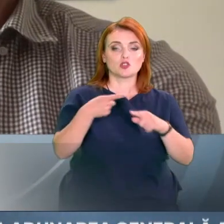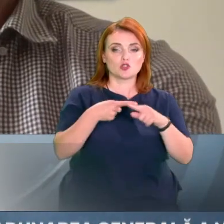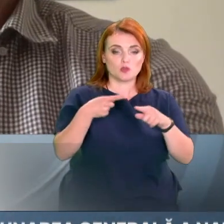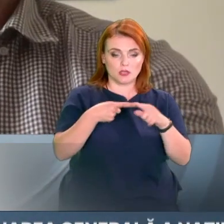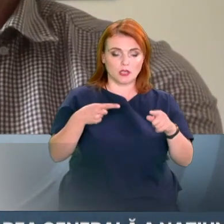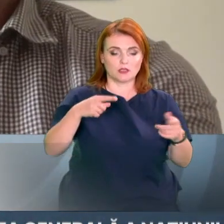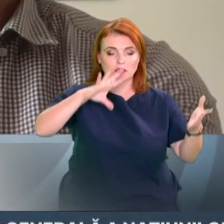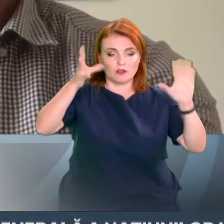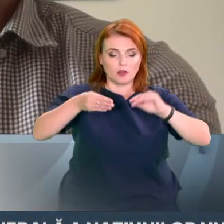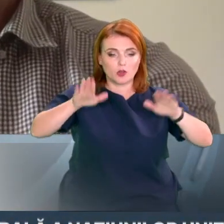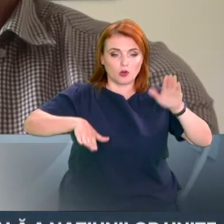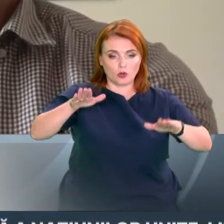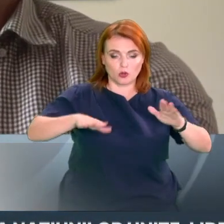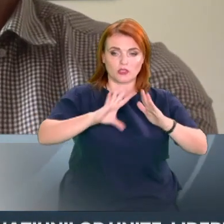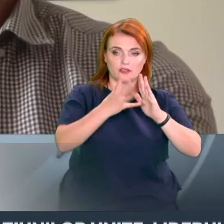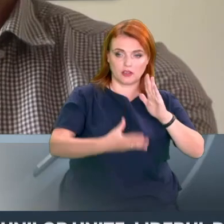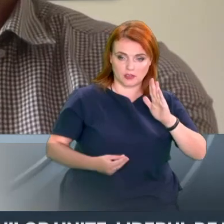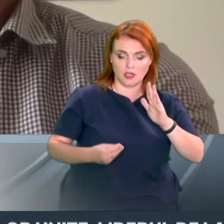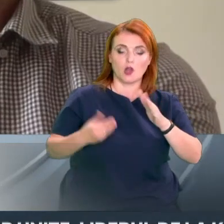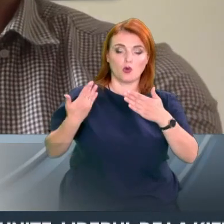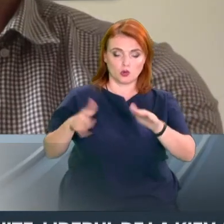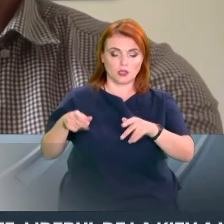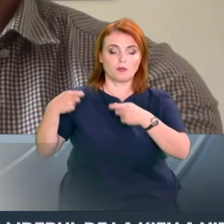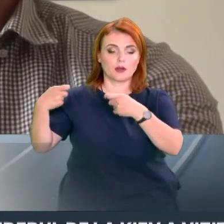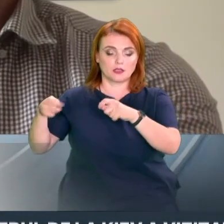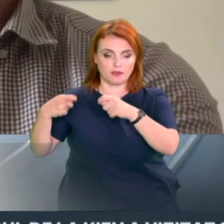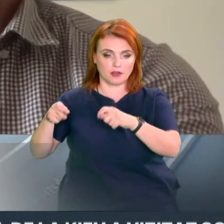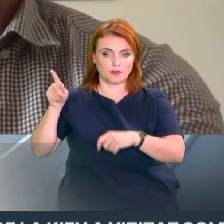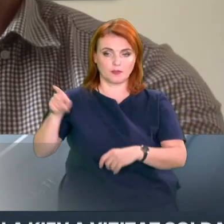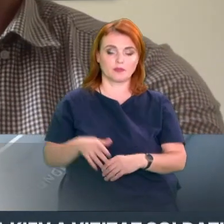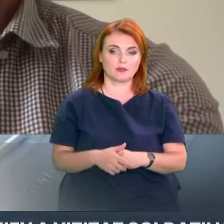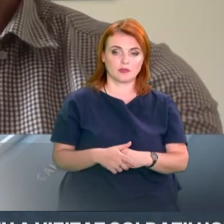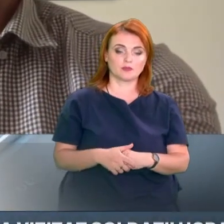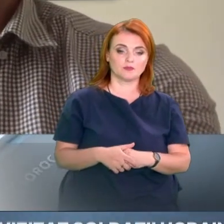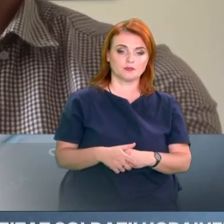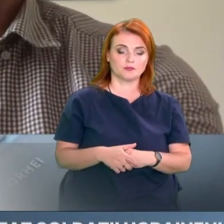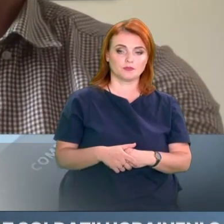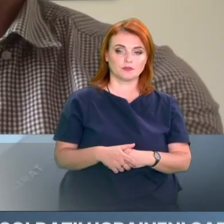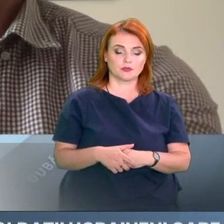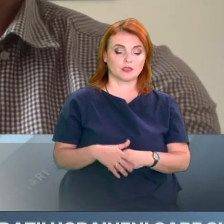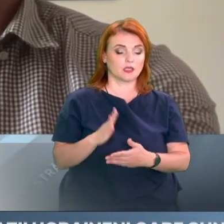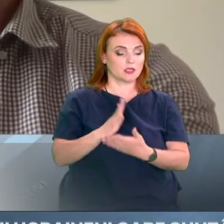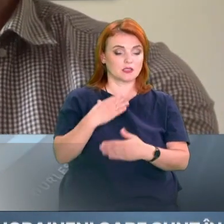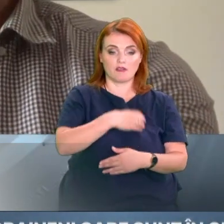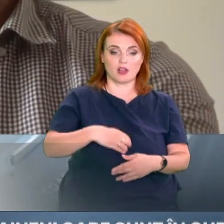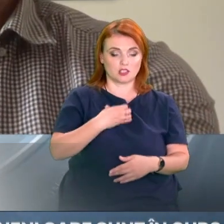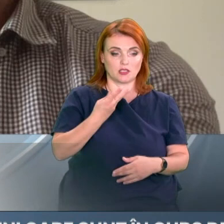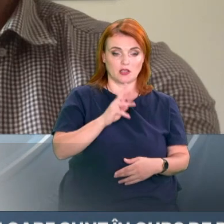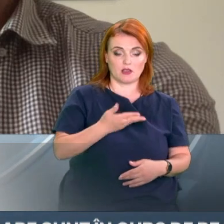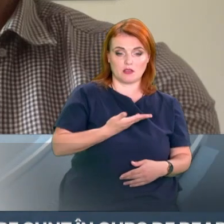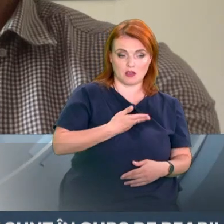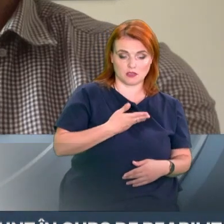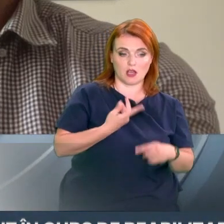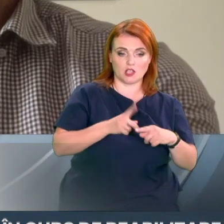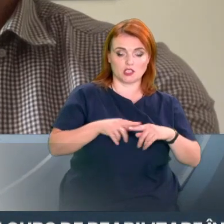volumul de struguri pleacă deja în aceste piețe. Însă piața din Est a rămas și ea una valoroasă și chiar în pofida